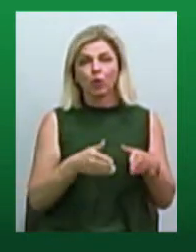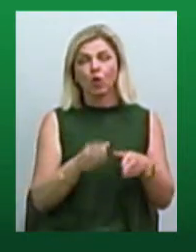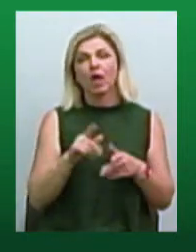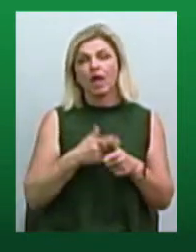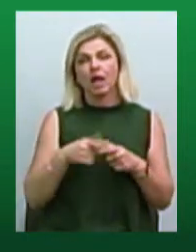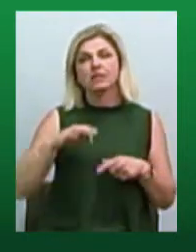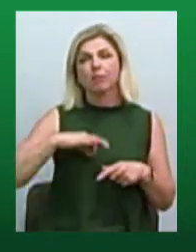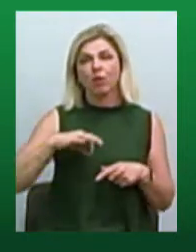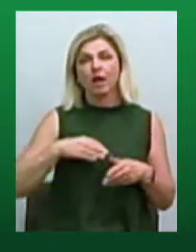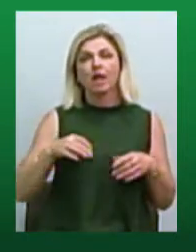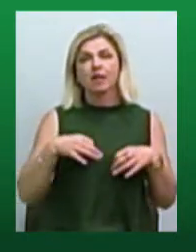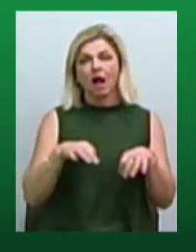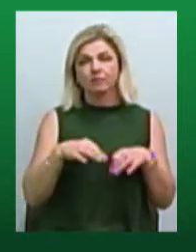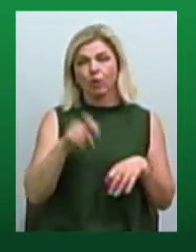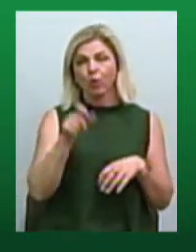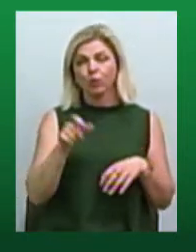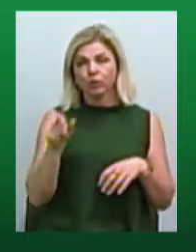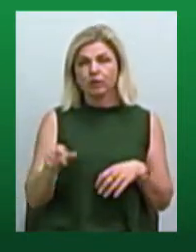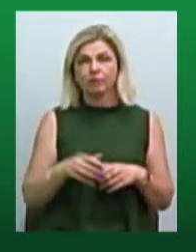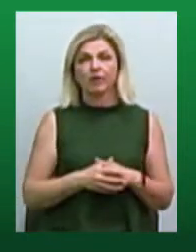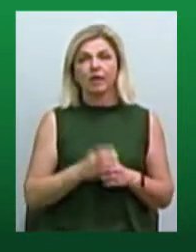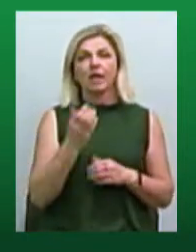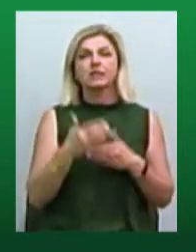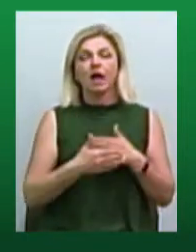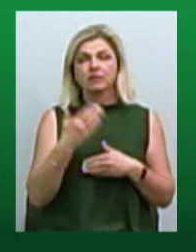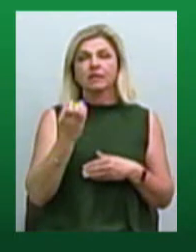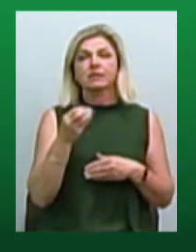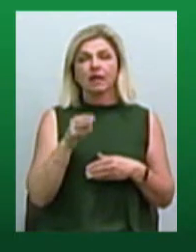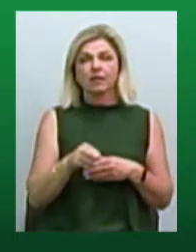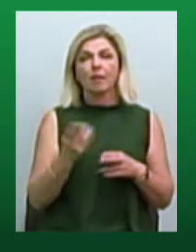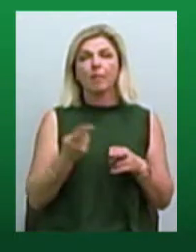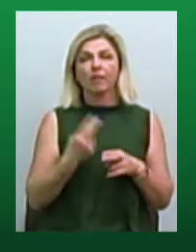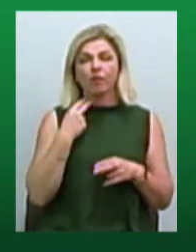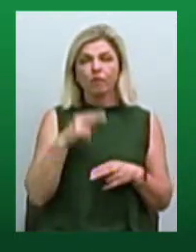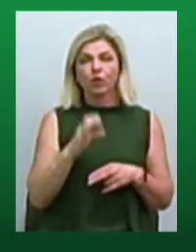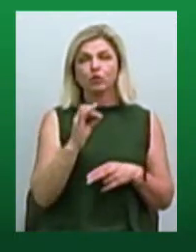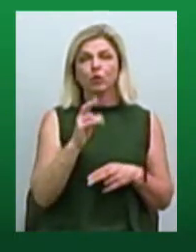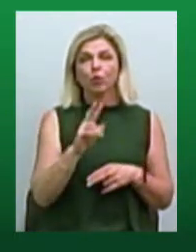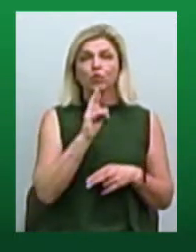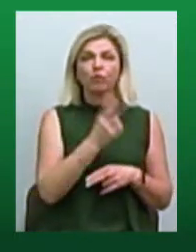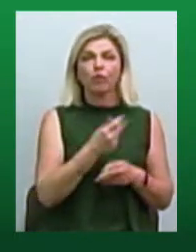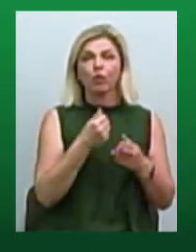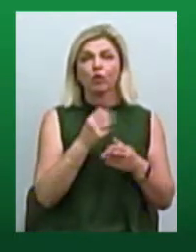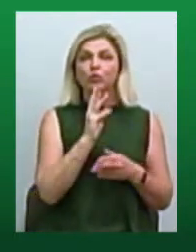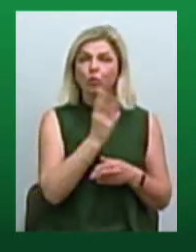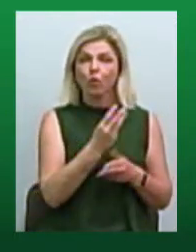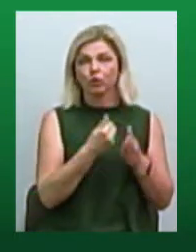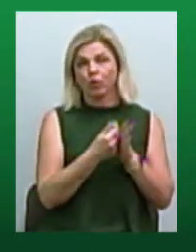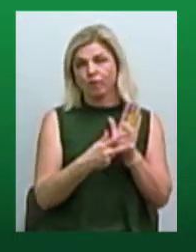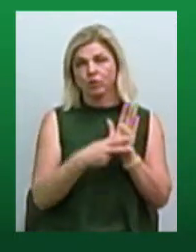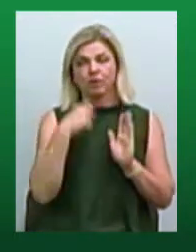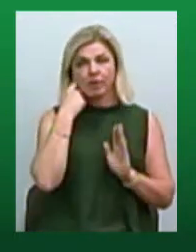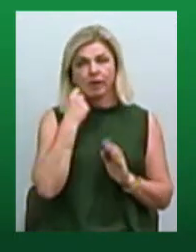експлуатації транспорту особами. Санкція зазначеної статті передбачає позбавлення волі на строк від 3 до 8 років